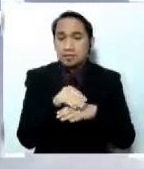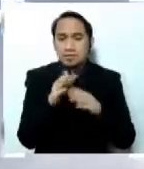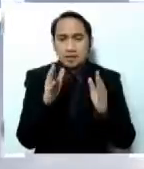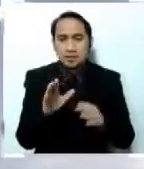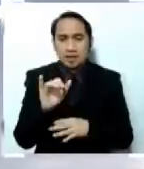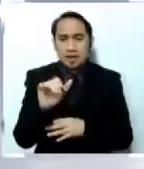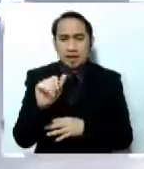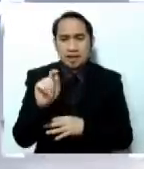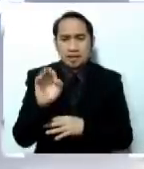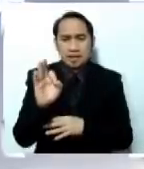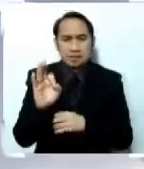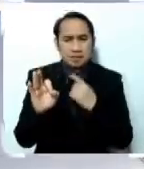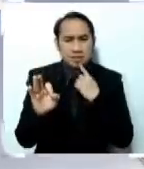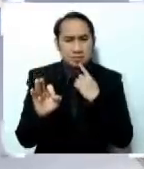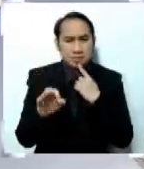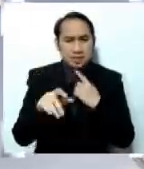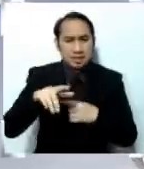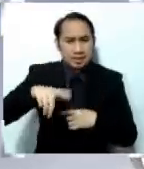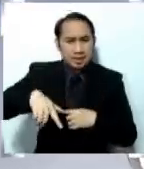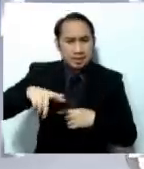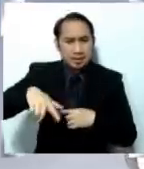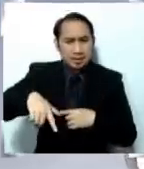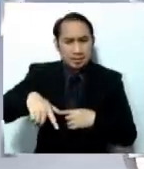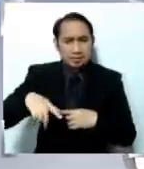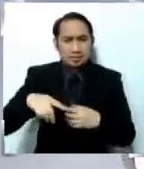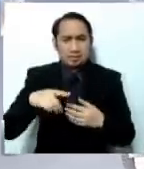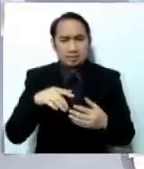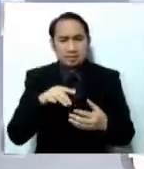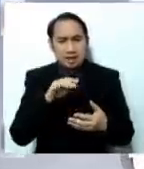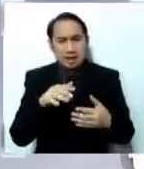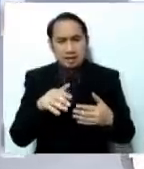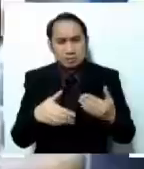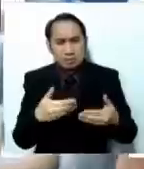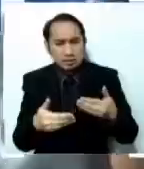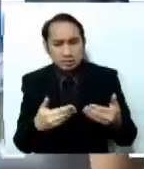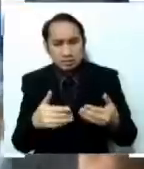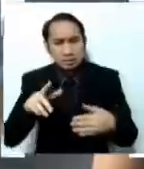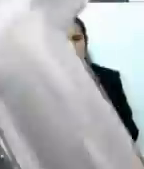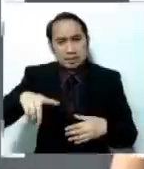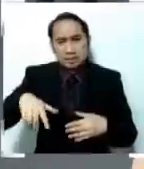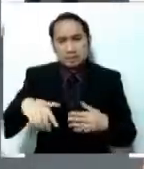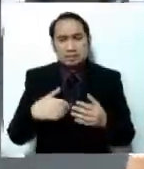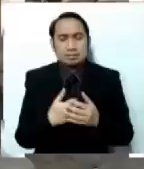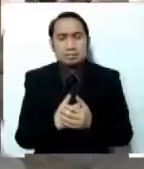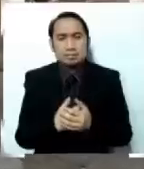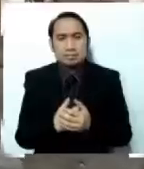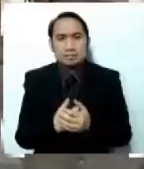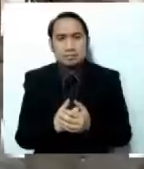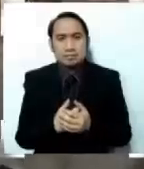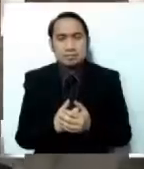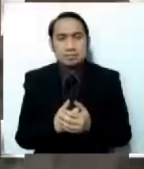yan ang mga hakbang ng gobyerno sa pagsaksi ni June Veneracion.